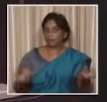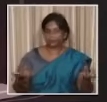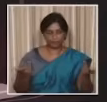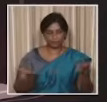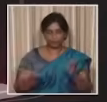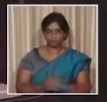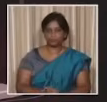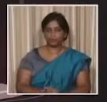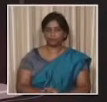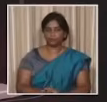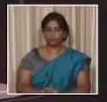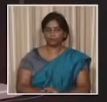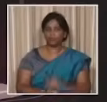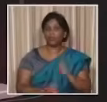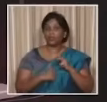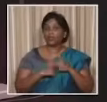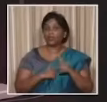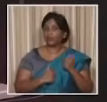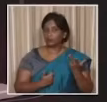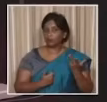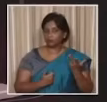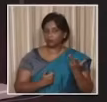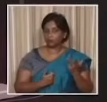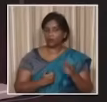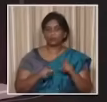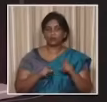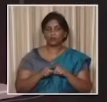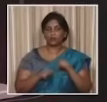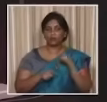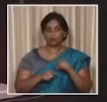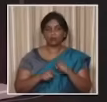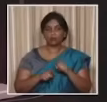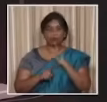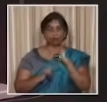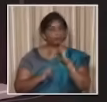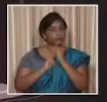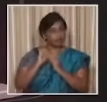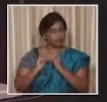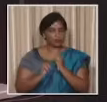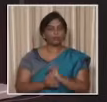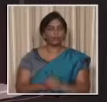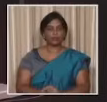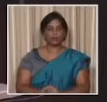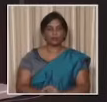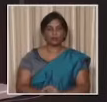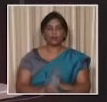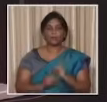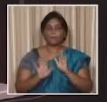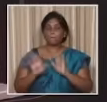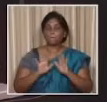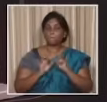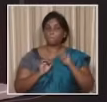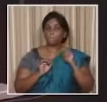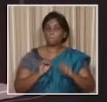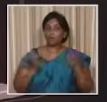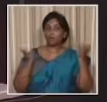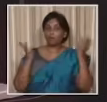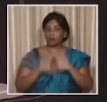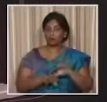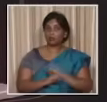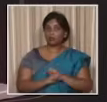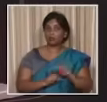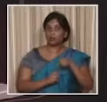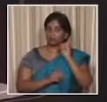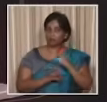නැහැ මොකද්ද ඒකට හේතුව දැන් මේකට ආවනේ චෝදනා පාලක මණ්ඩලය රැස් වෙන්නේ නැතුව